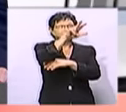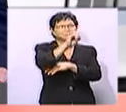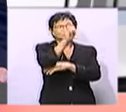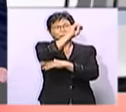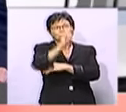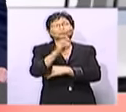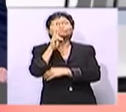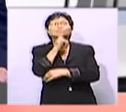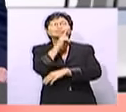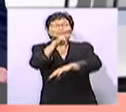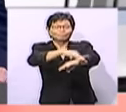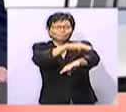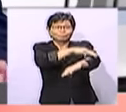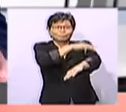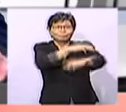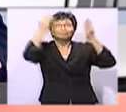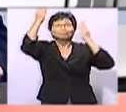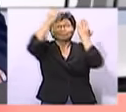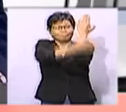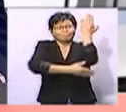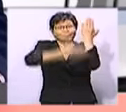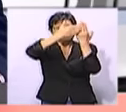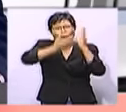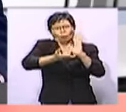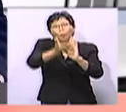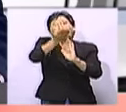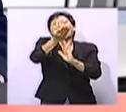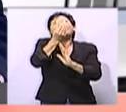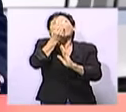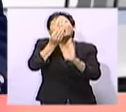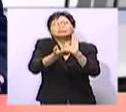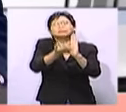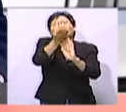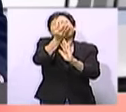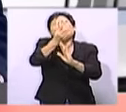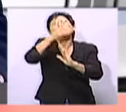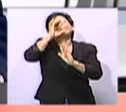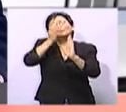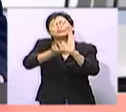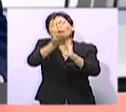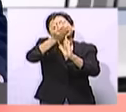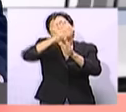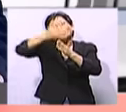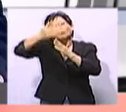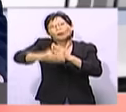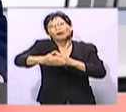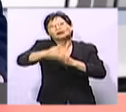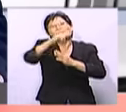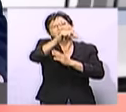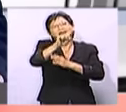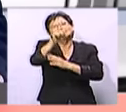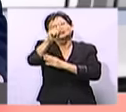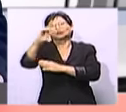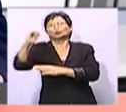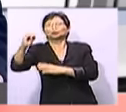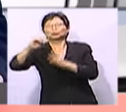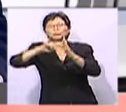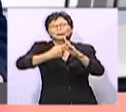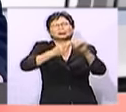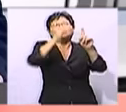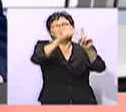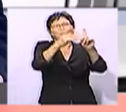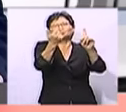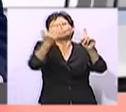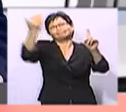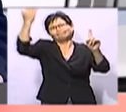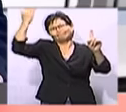30% restoran mamak di seluruh negara didapati menaikkan harga makanan dan minuman mereka selepas pelaksanaan GST sifar mulai 1 Jun